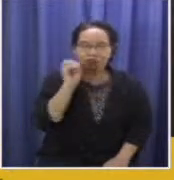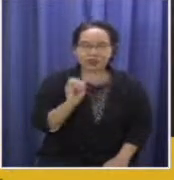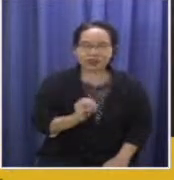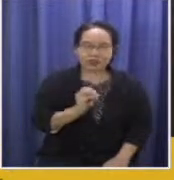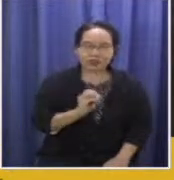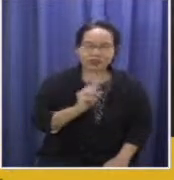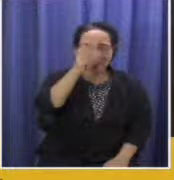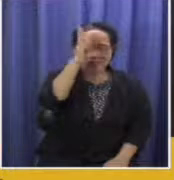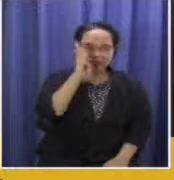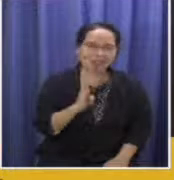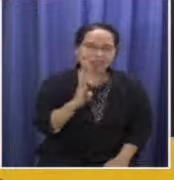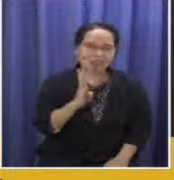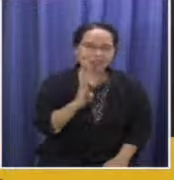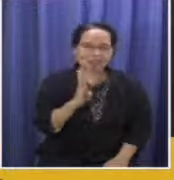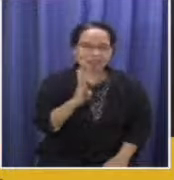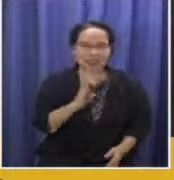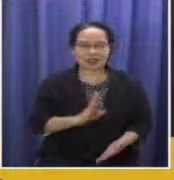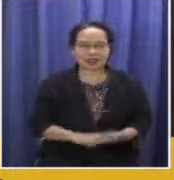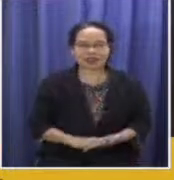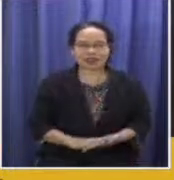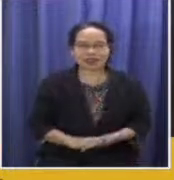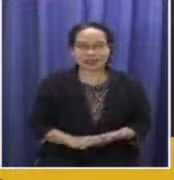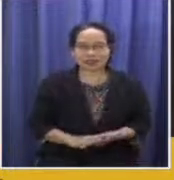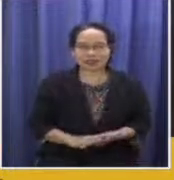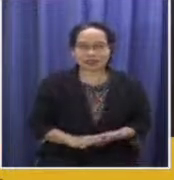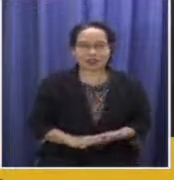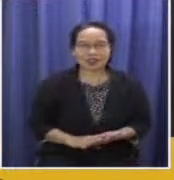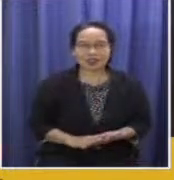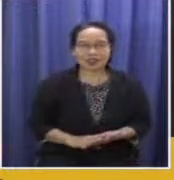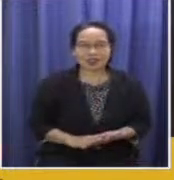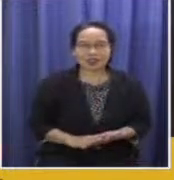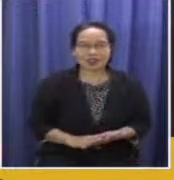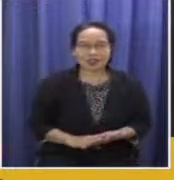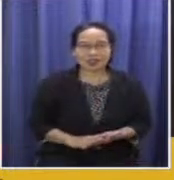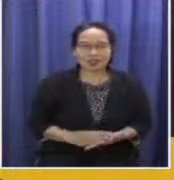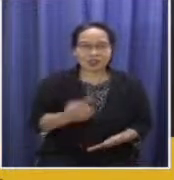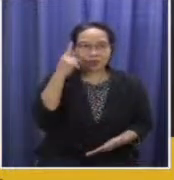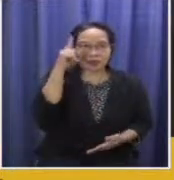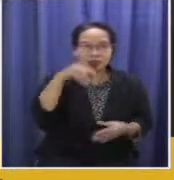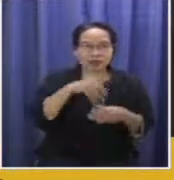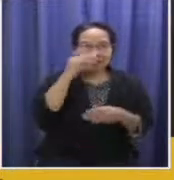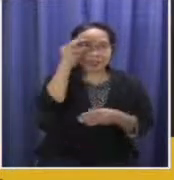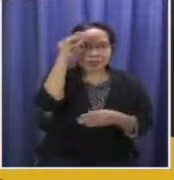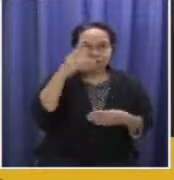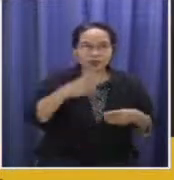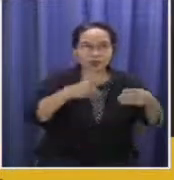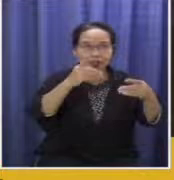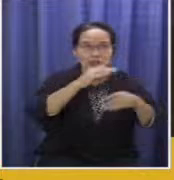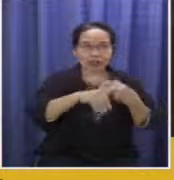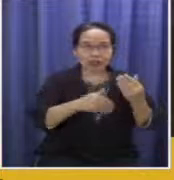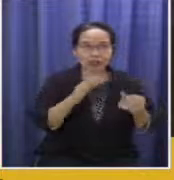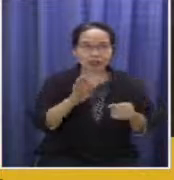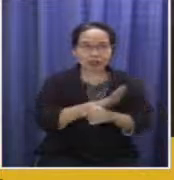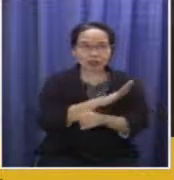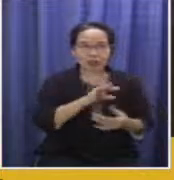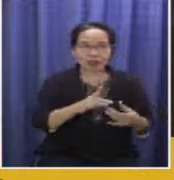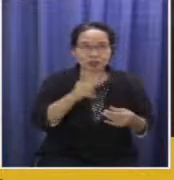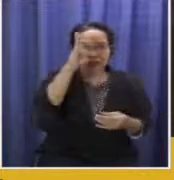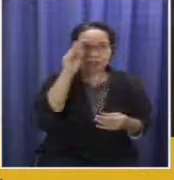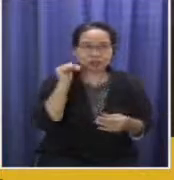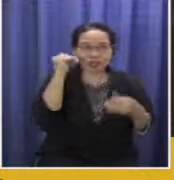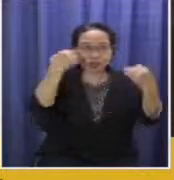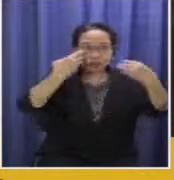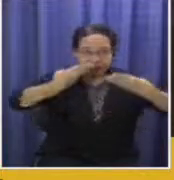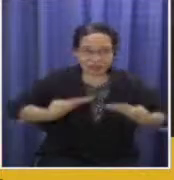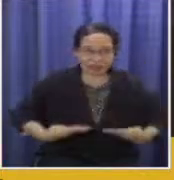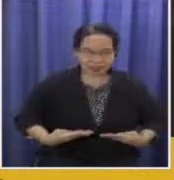कि शरीरमा चाहिँ ईश्वरत्व अथवा ईश्वर वर्गको पूर्णता अथवा पूरापूरी रूपमा शरीरमा वास